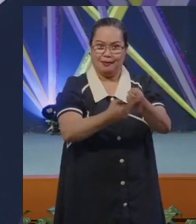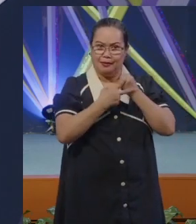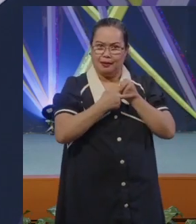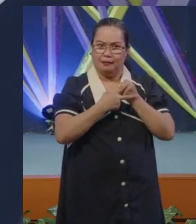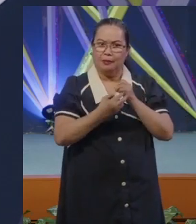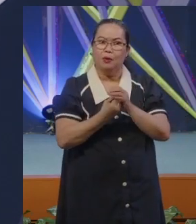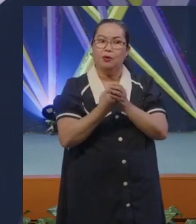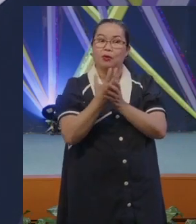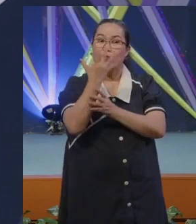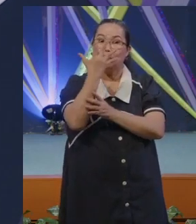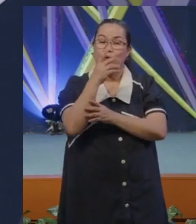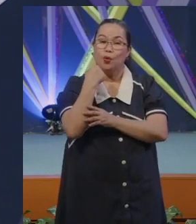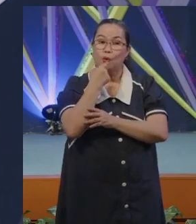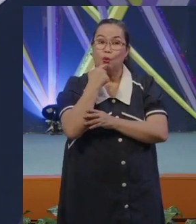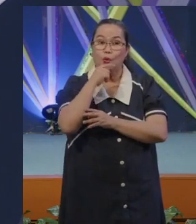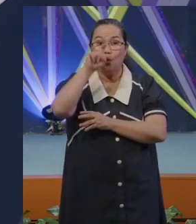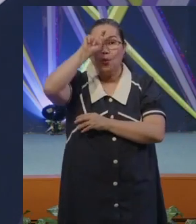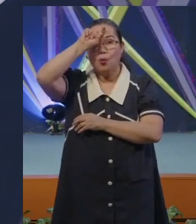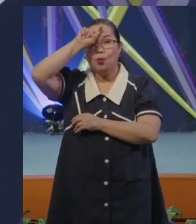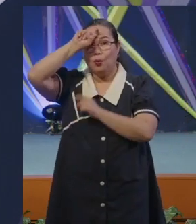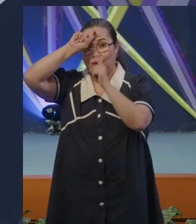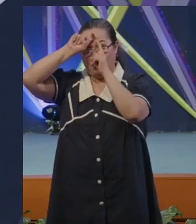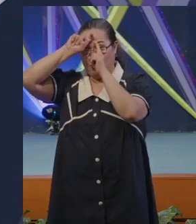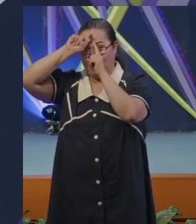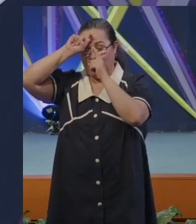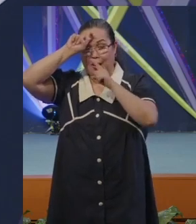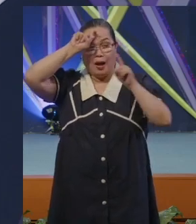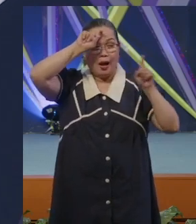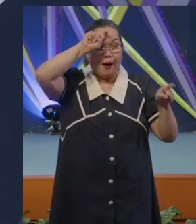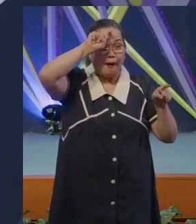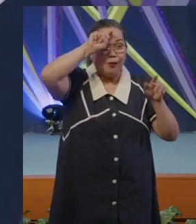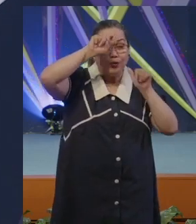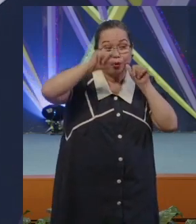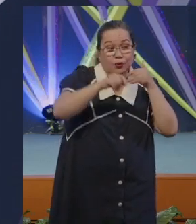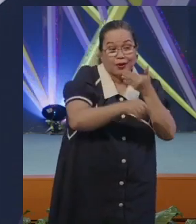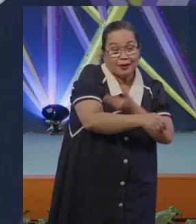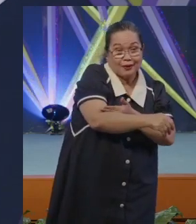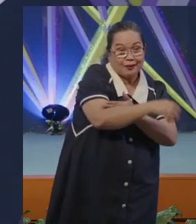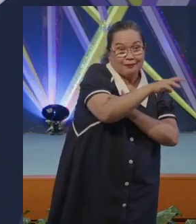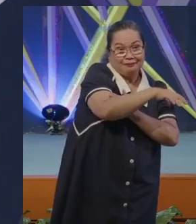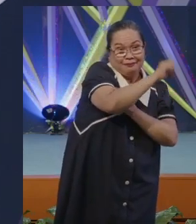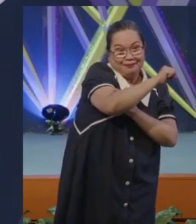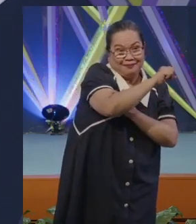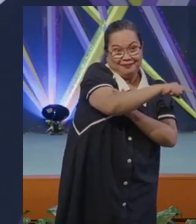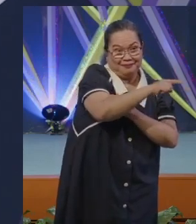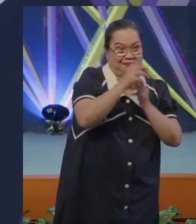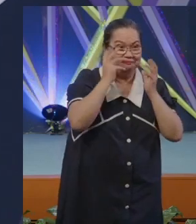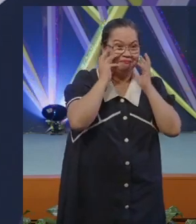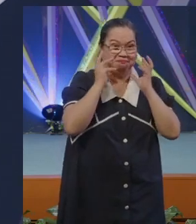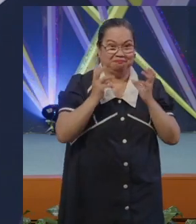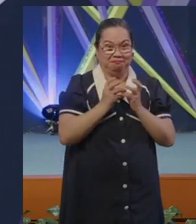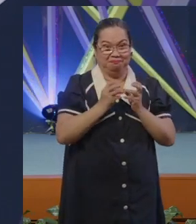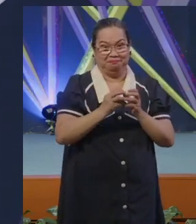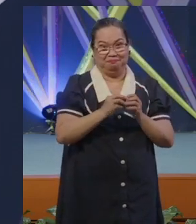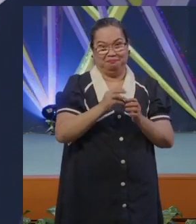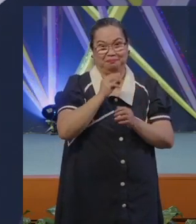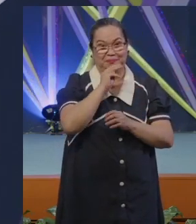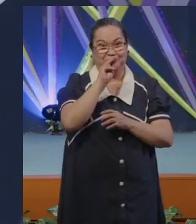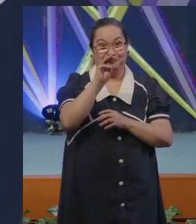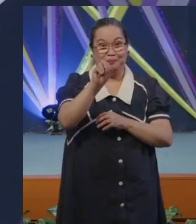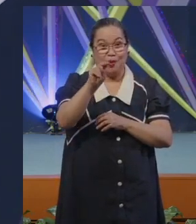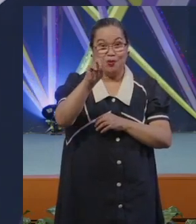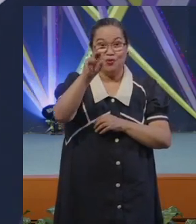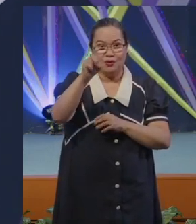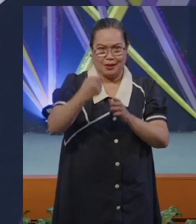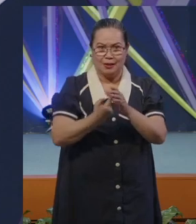kanya ay si Pharaoh mismo, yung nagpapatay sana sa kanya. Ganyan po nagumpisa ang kanyang buhay. So alam